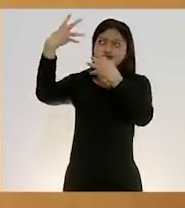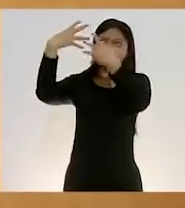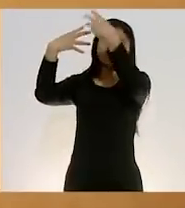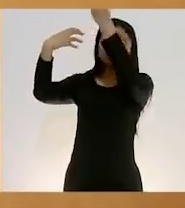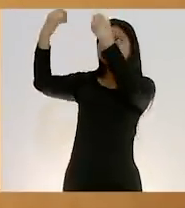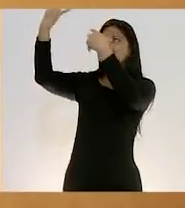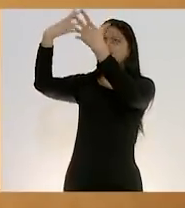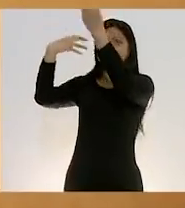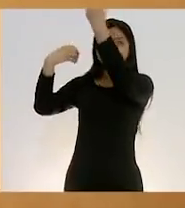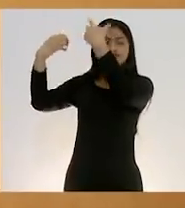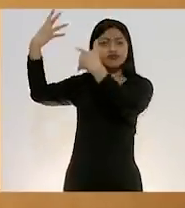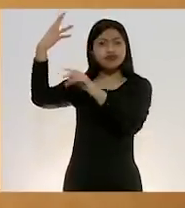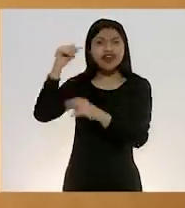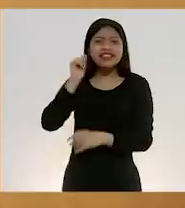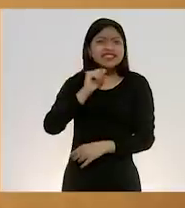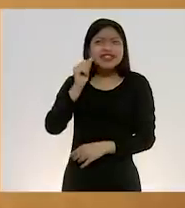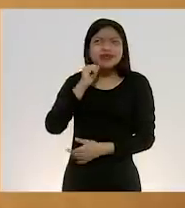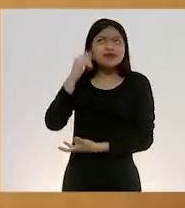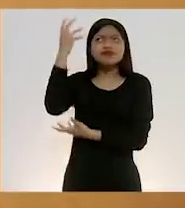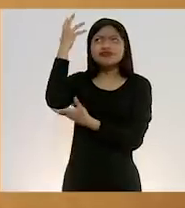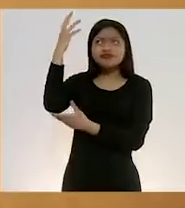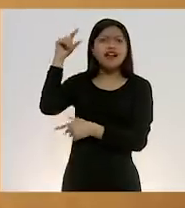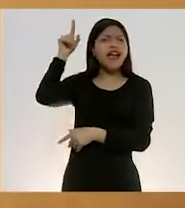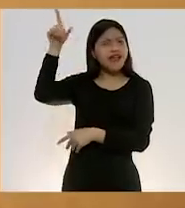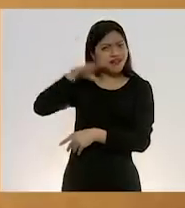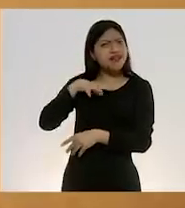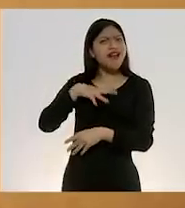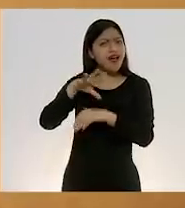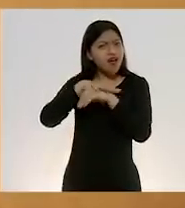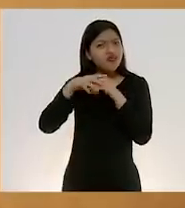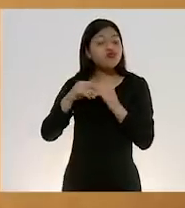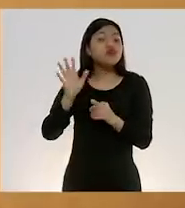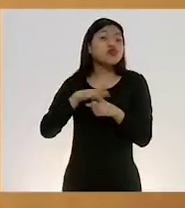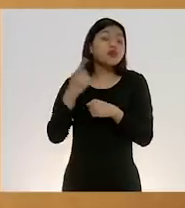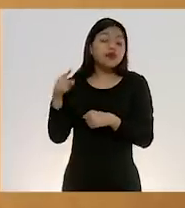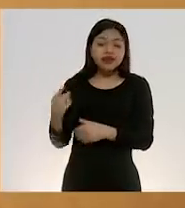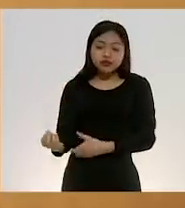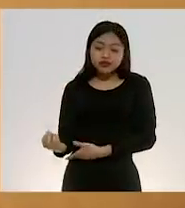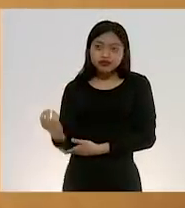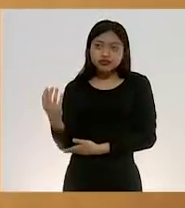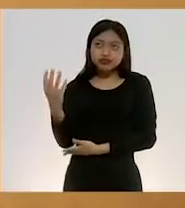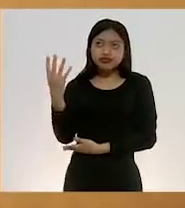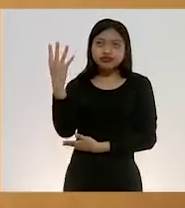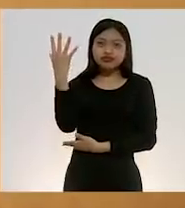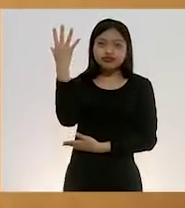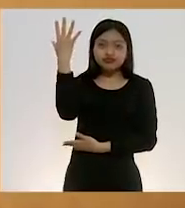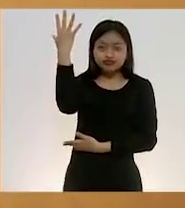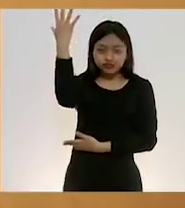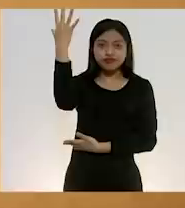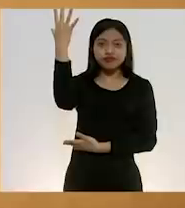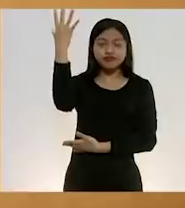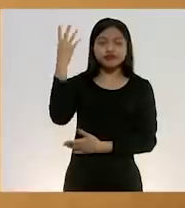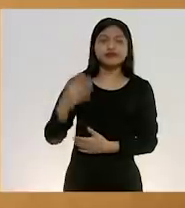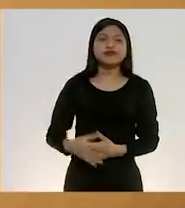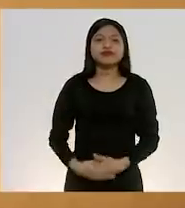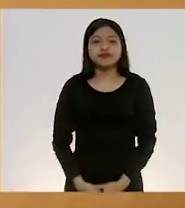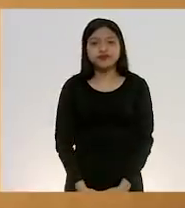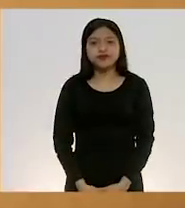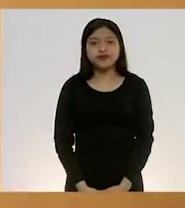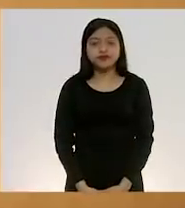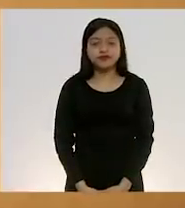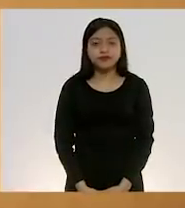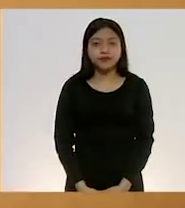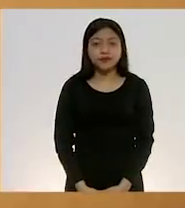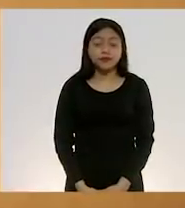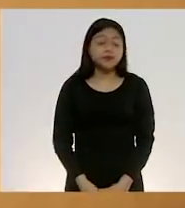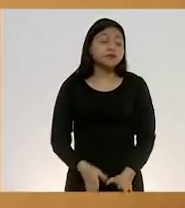Mantats yanuyantal uyich. Tumentukanahokol tanil maili sihiki. Leolale, tukult